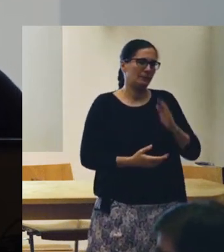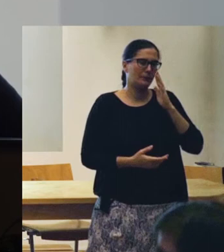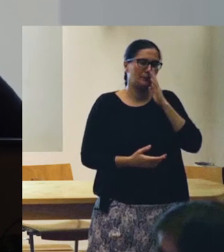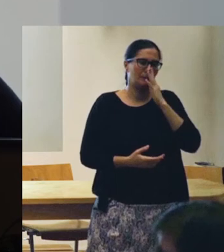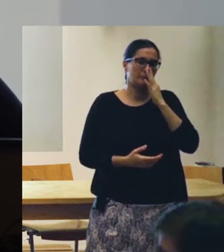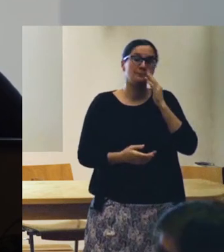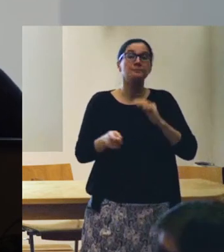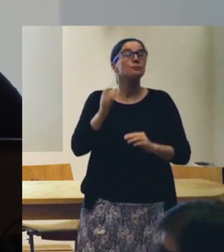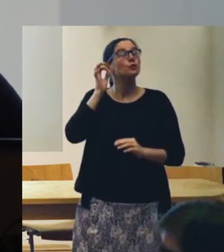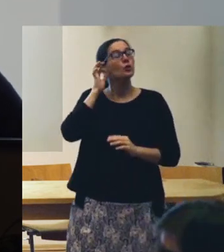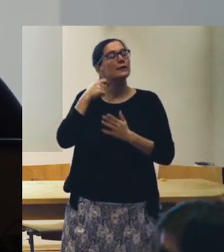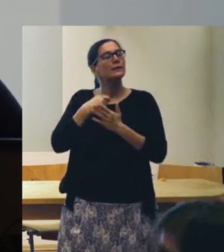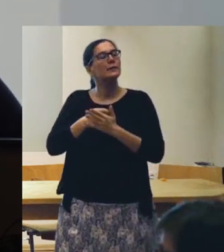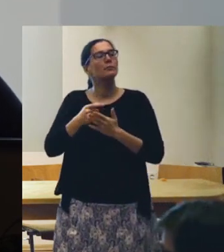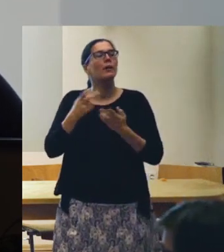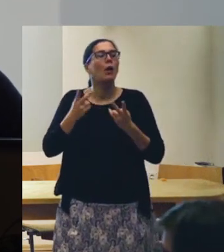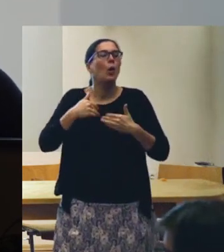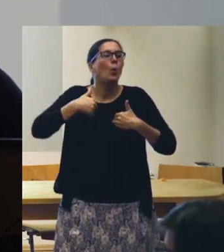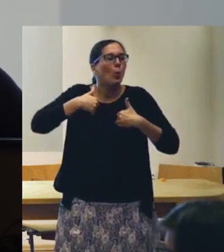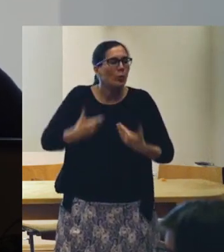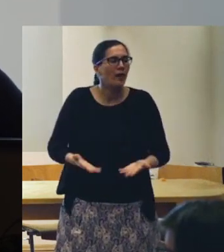A ten feminní subjekt je naopak unavený,